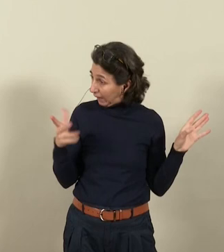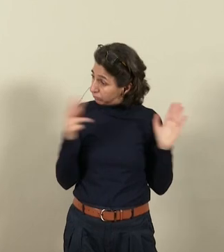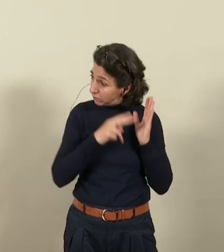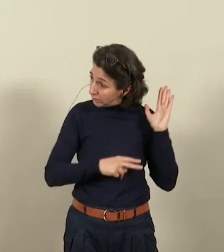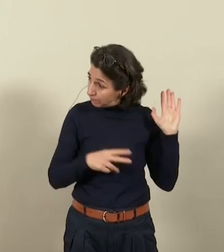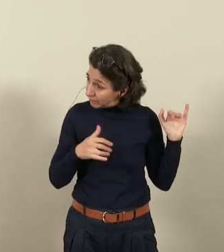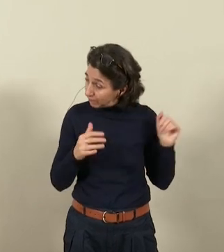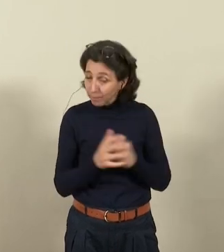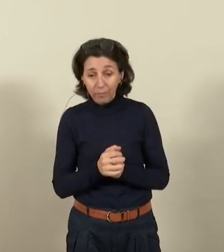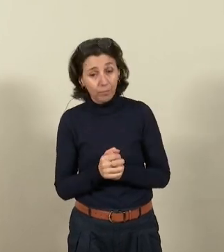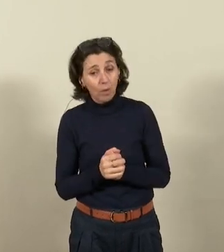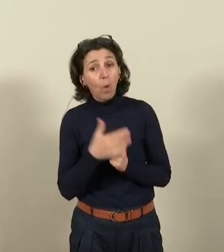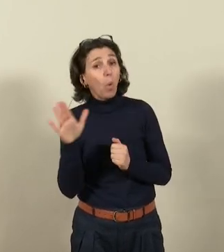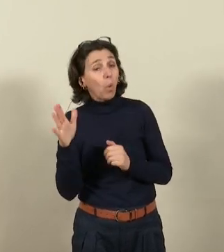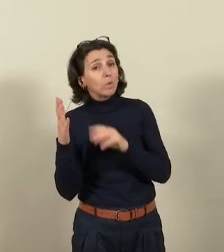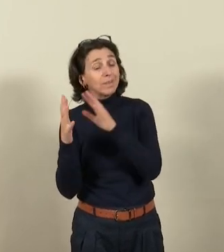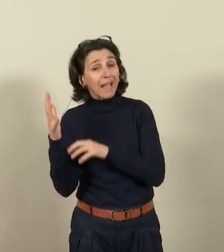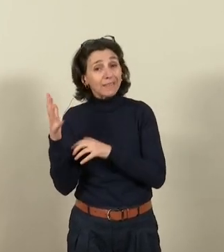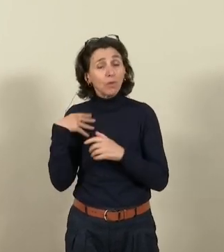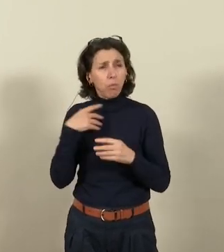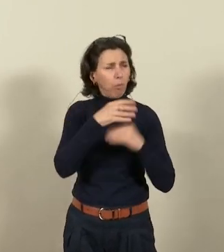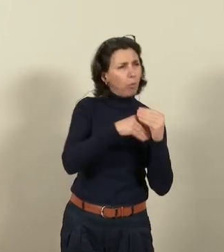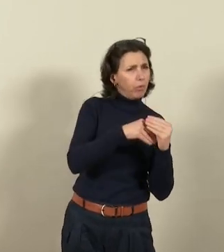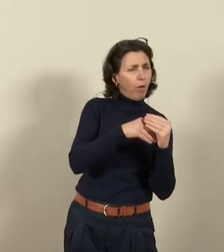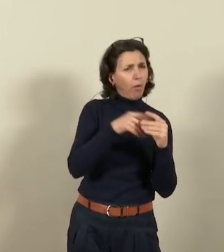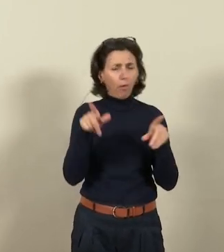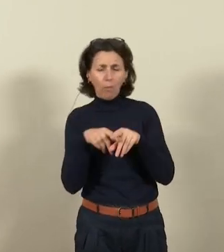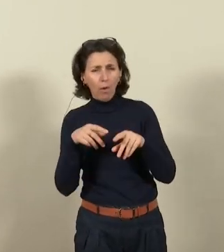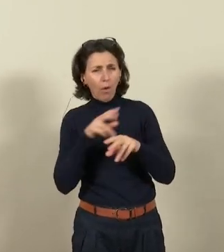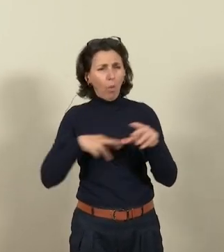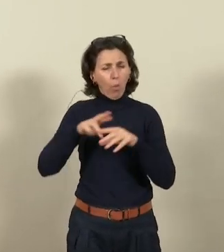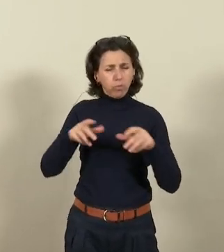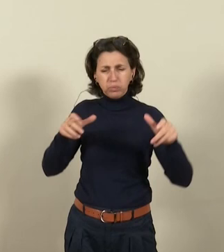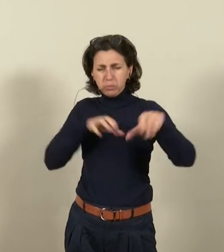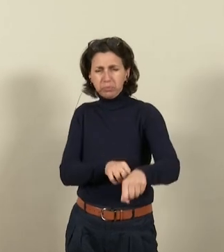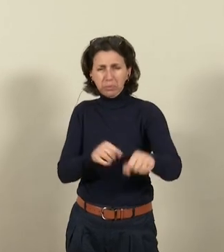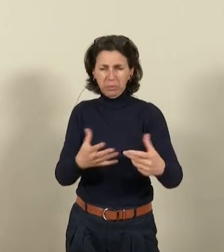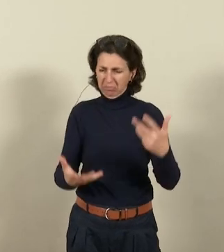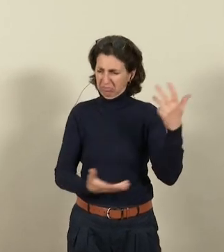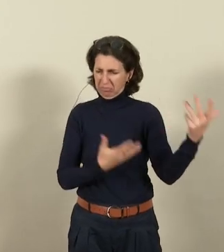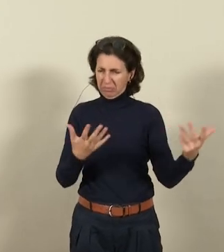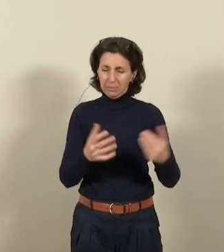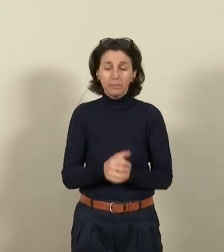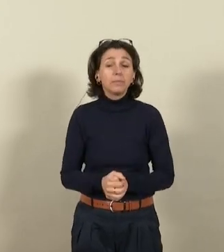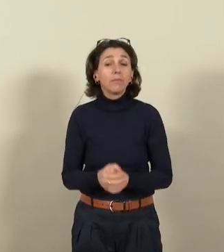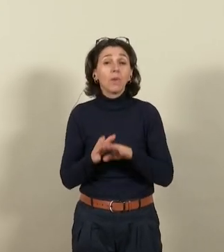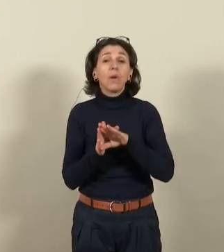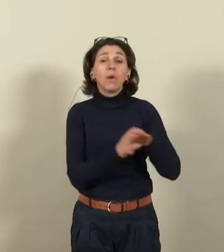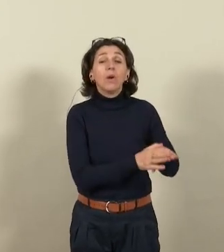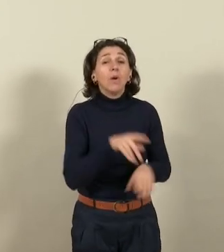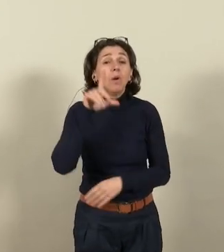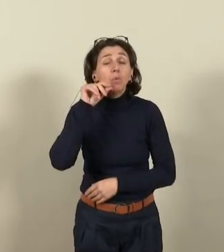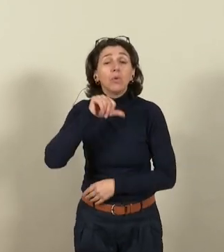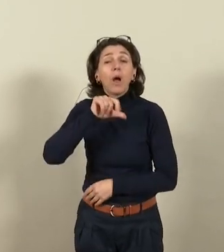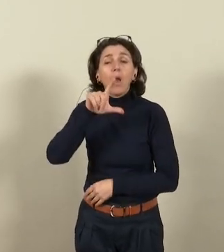différence de certains qui se retournent en passant de la mondialisation à la souveraineté euh monsieur aloto oui